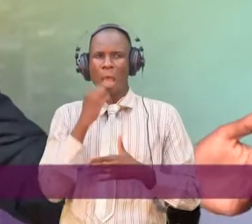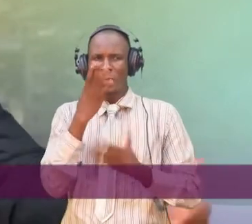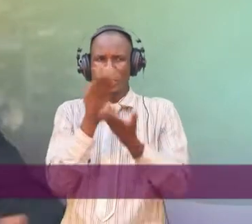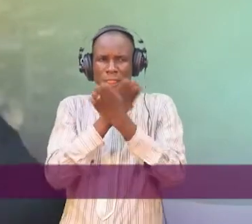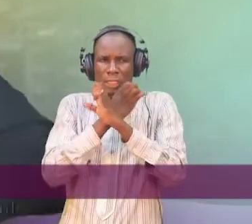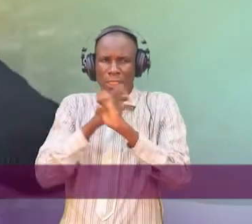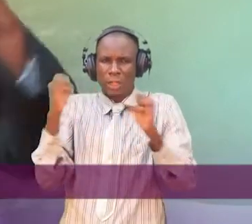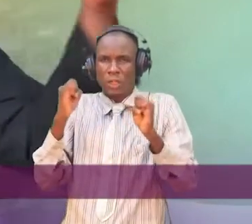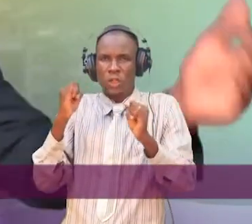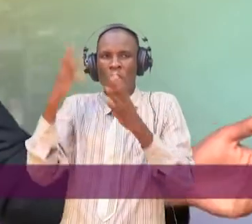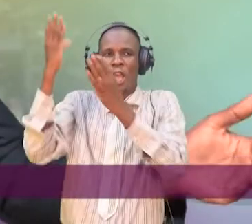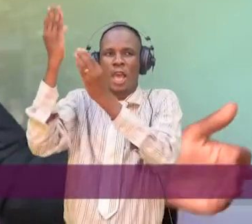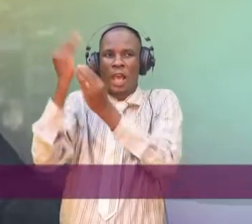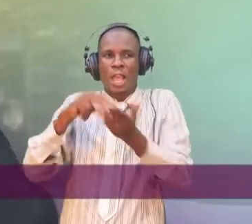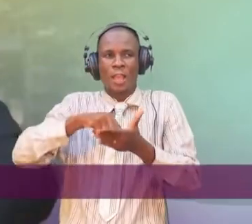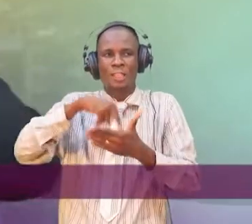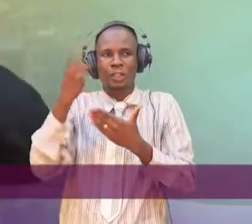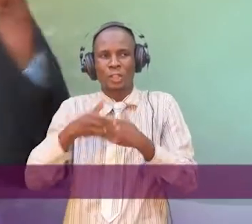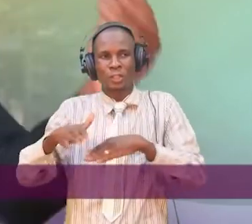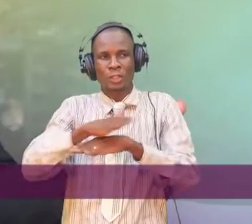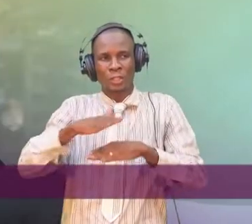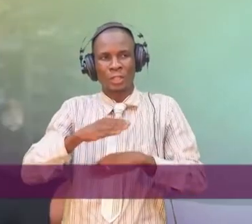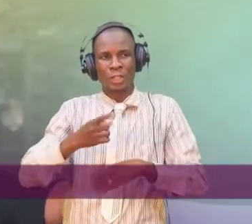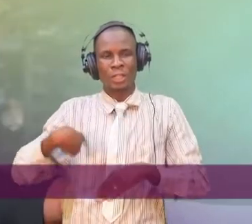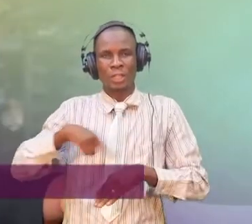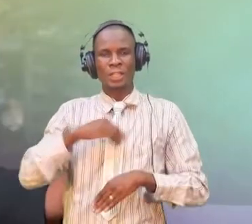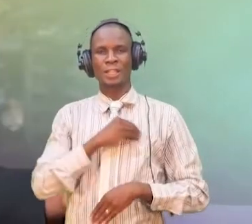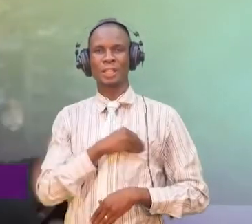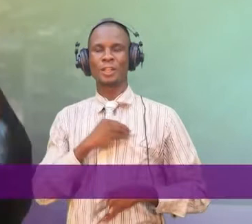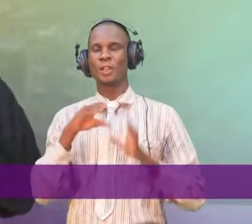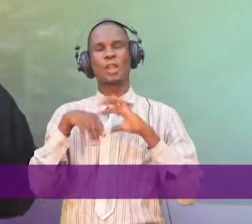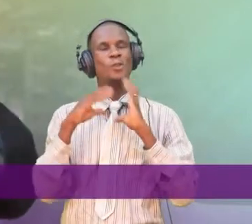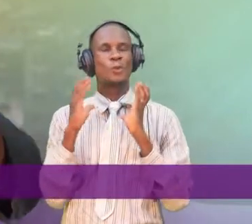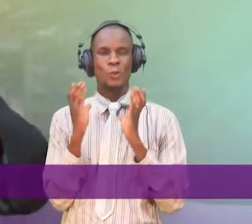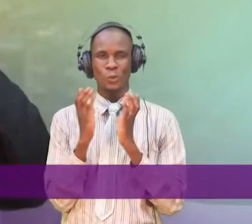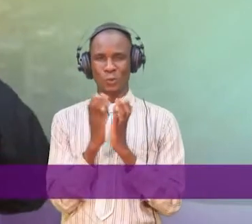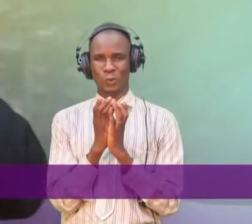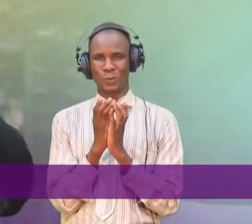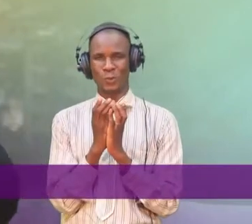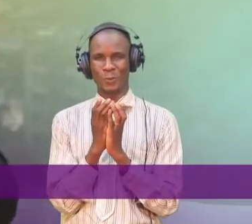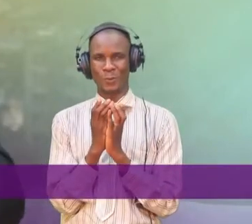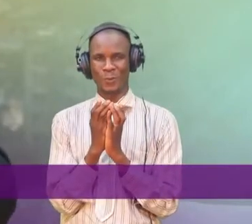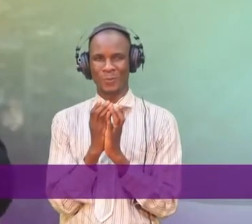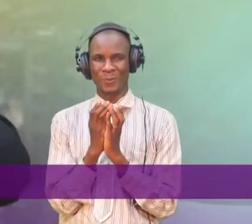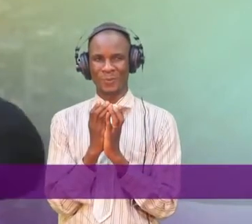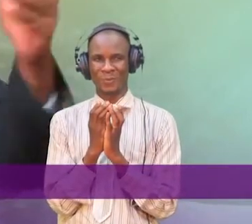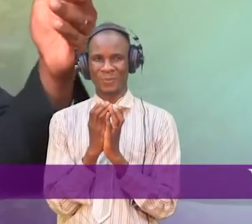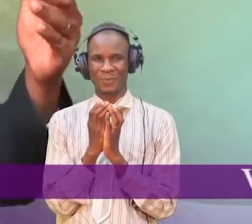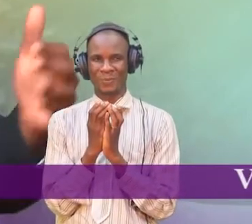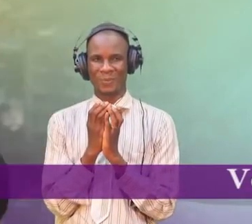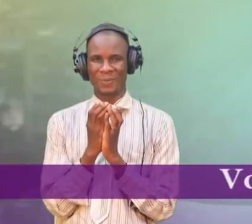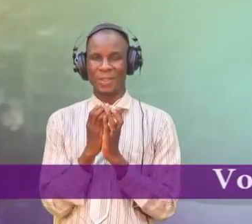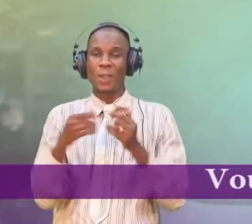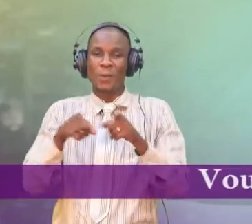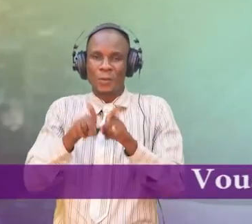Kozali sama sembo ezali kopetolama kosokwama kolimbisama. Ezali koloba ete